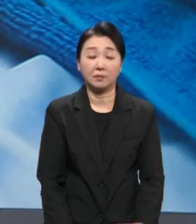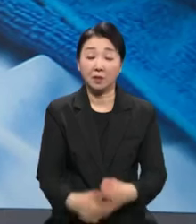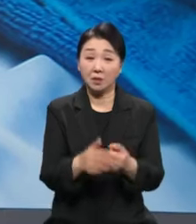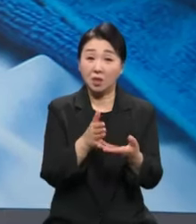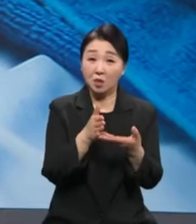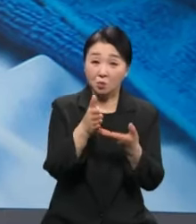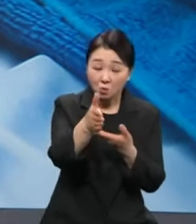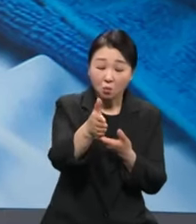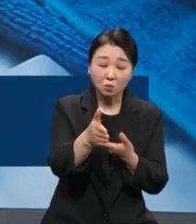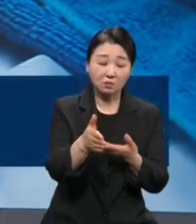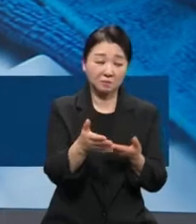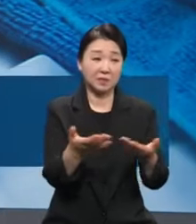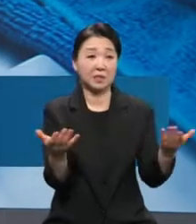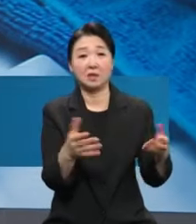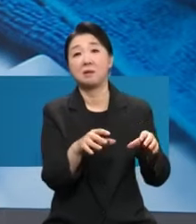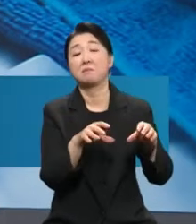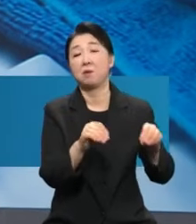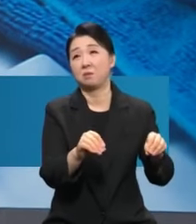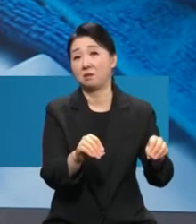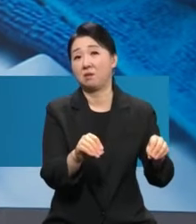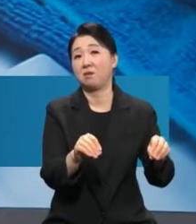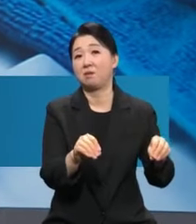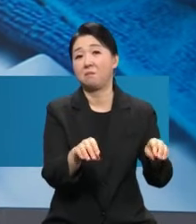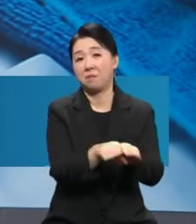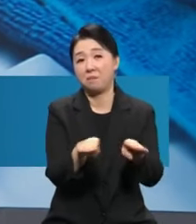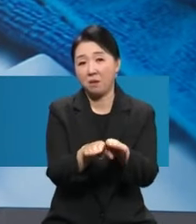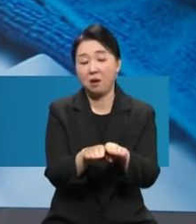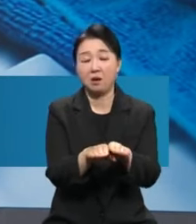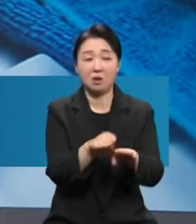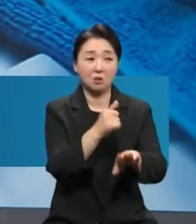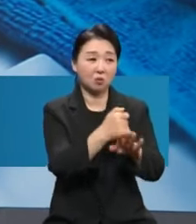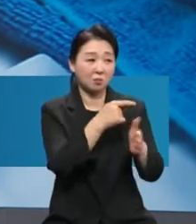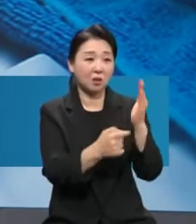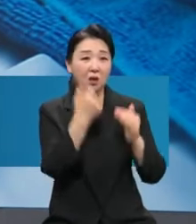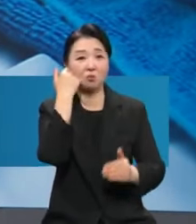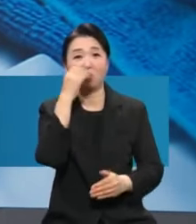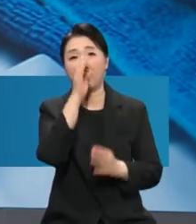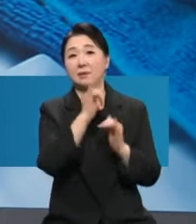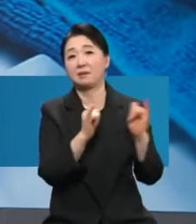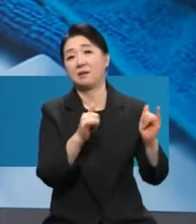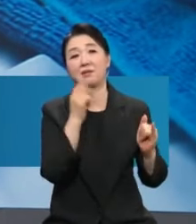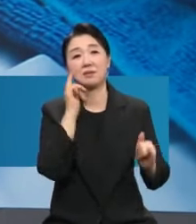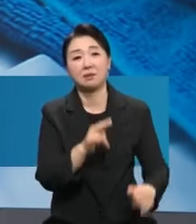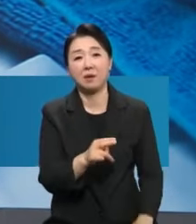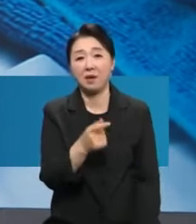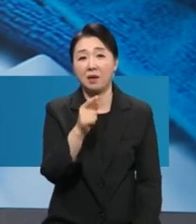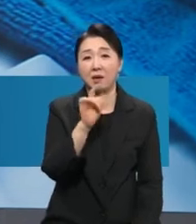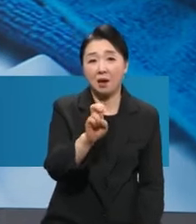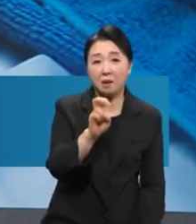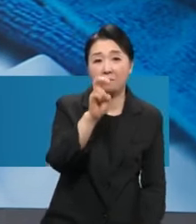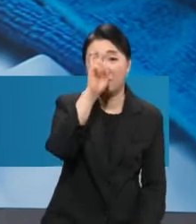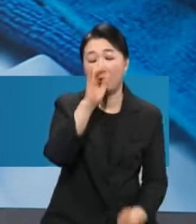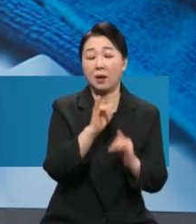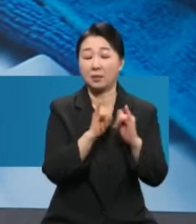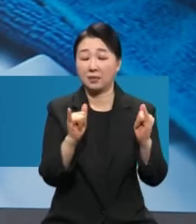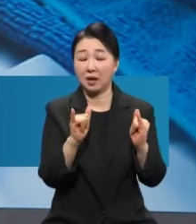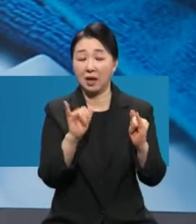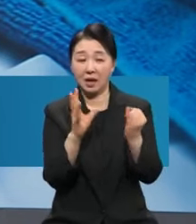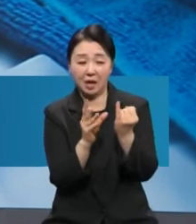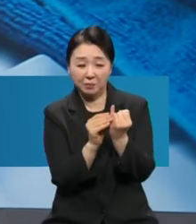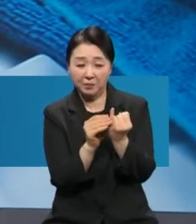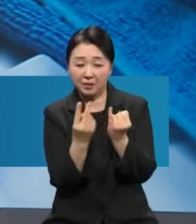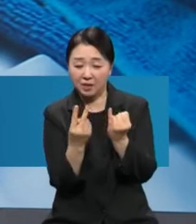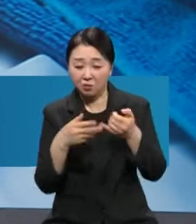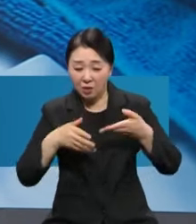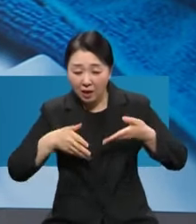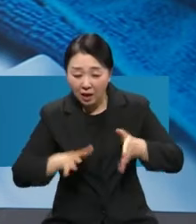전공의들이 단체로 근무를 멈췄고 피해는 환자들에게 돌아가고 있습니다. 암 환자도 쌍둥이 출산을 앞둔 환자도 수술